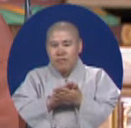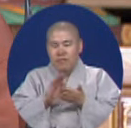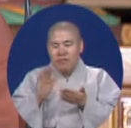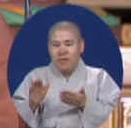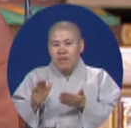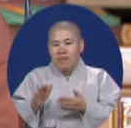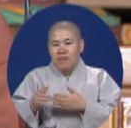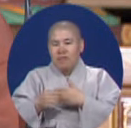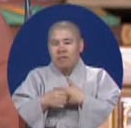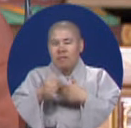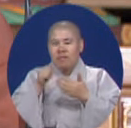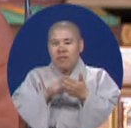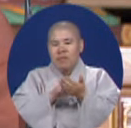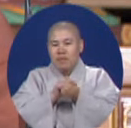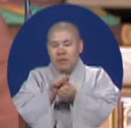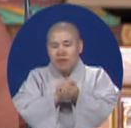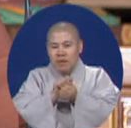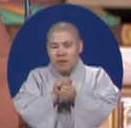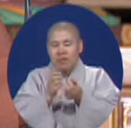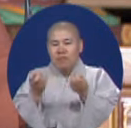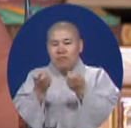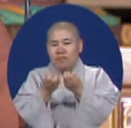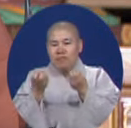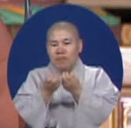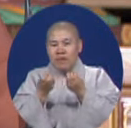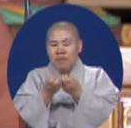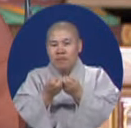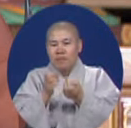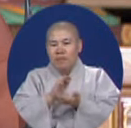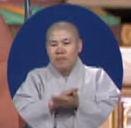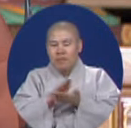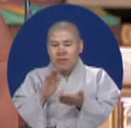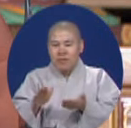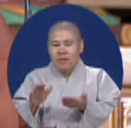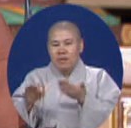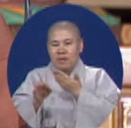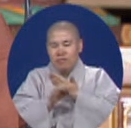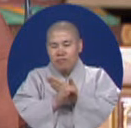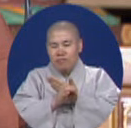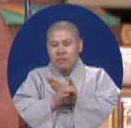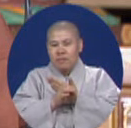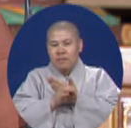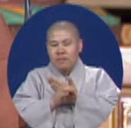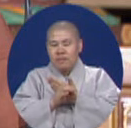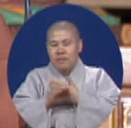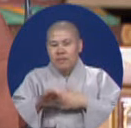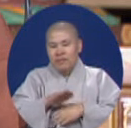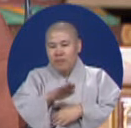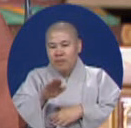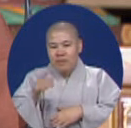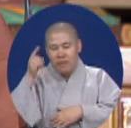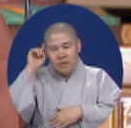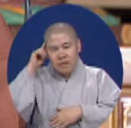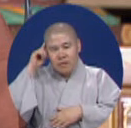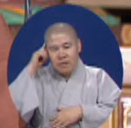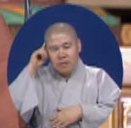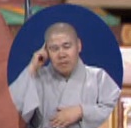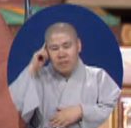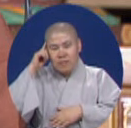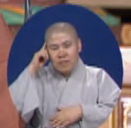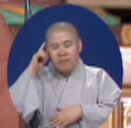그게 마음을 닦는 하나의 방법입니다. 그게. 그러면 우리 이 의식이라고 하는